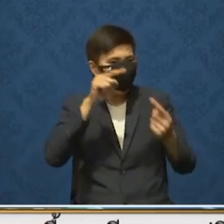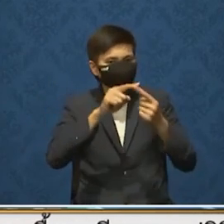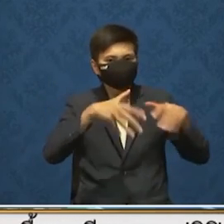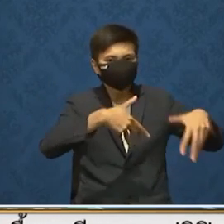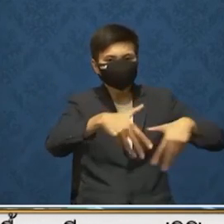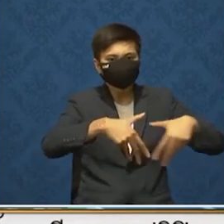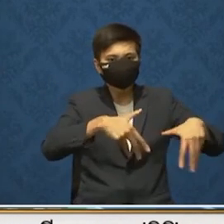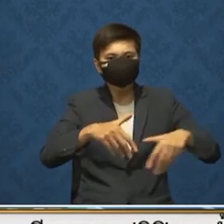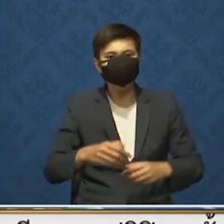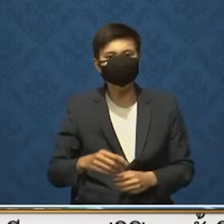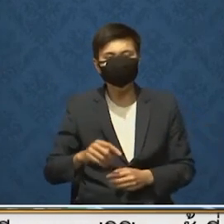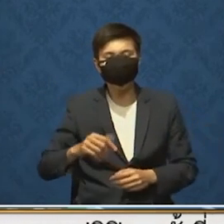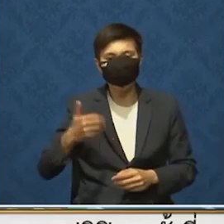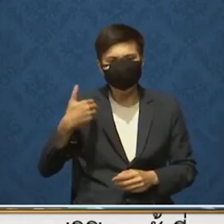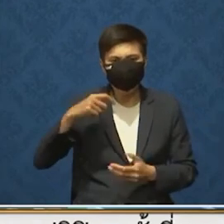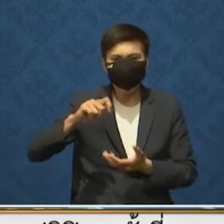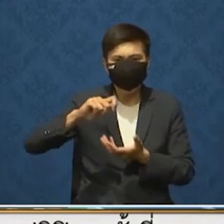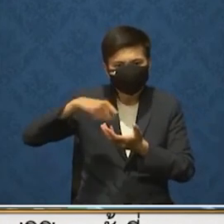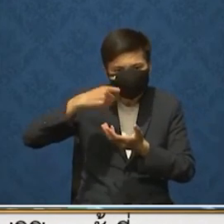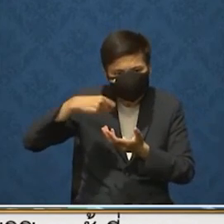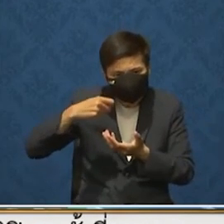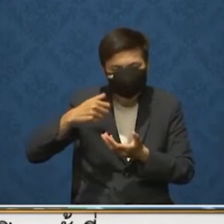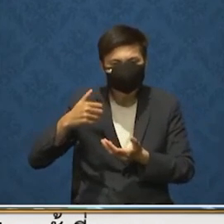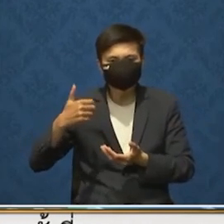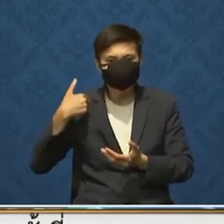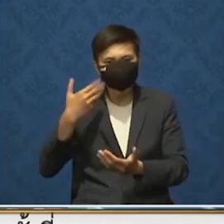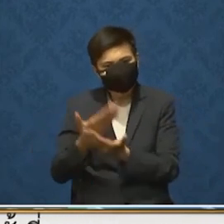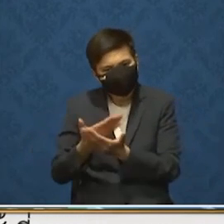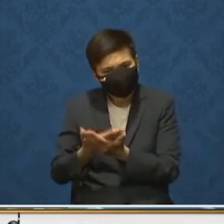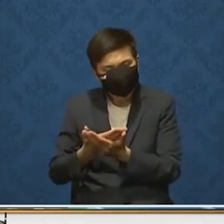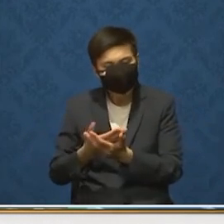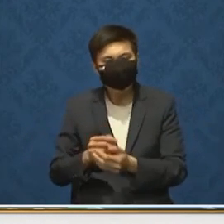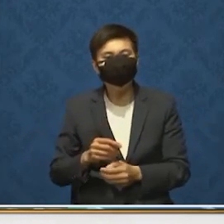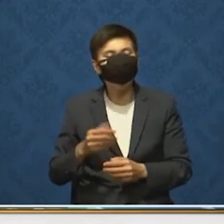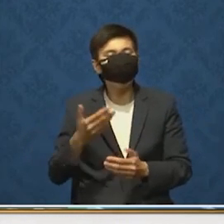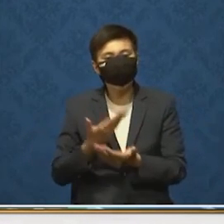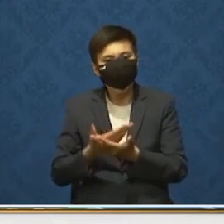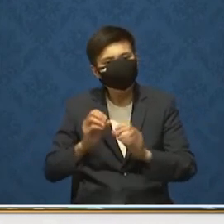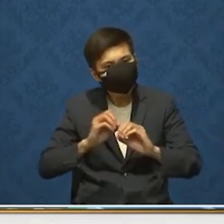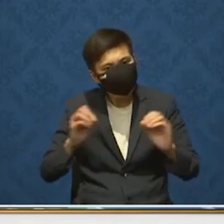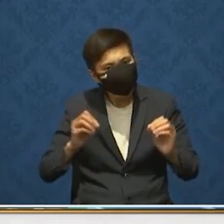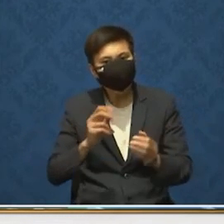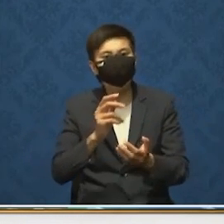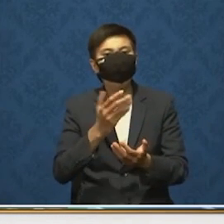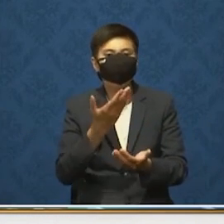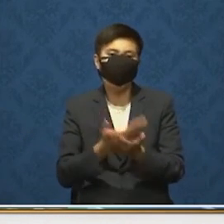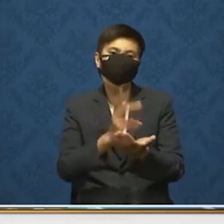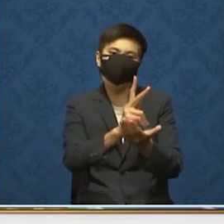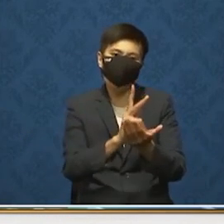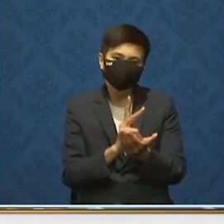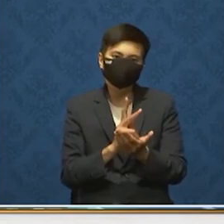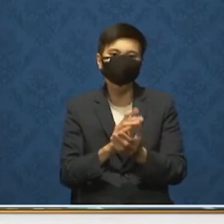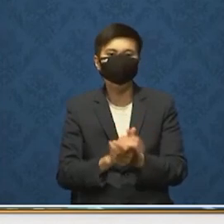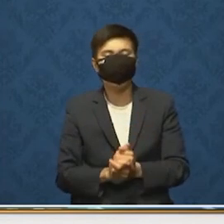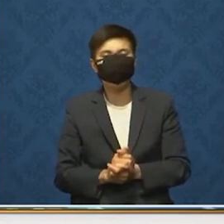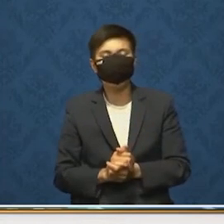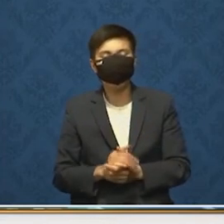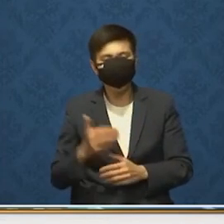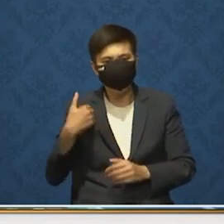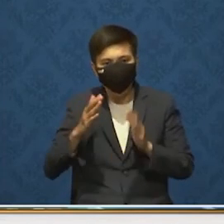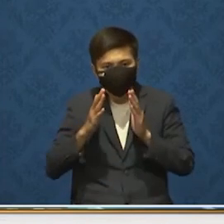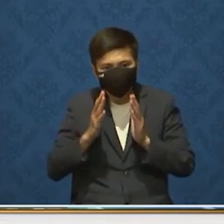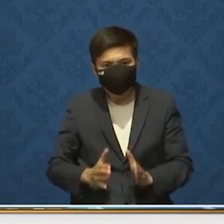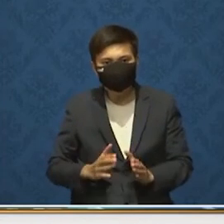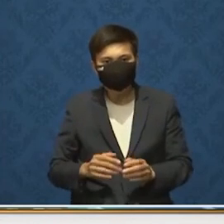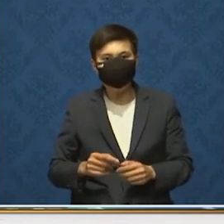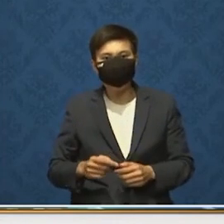ไครับเมอมวกนใช้ก็ต้องกู้นียืมสินมาจนติดอดับโลกค่าตัวตาย Corruption